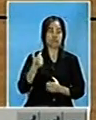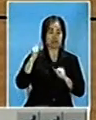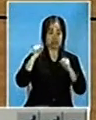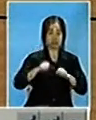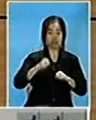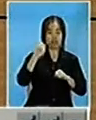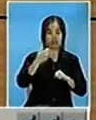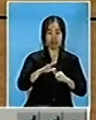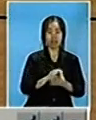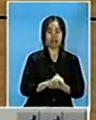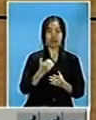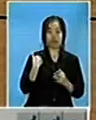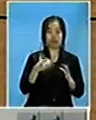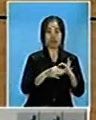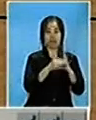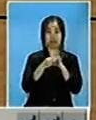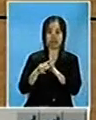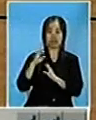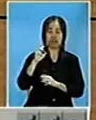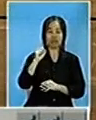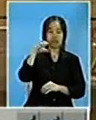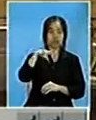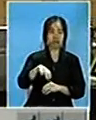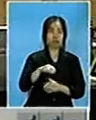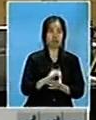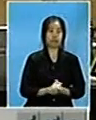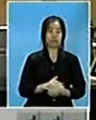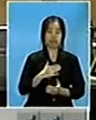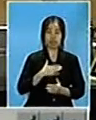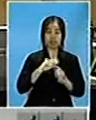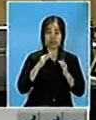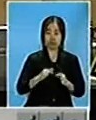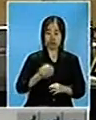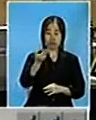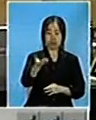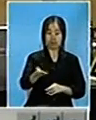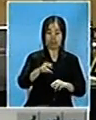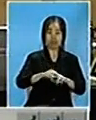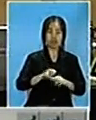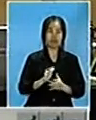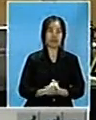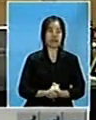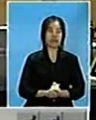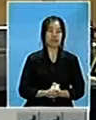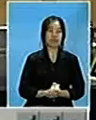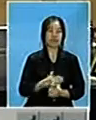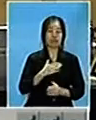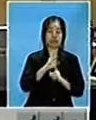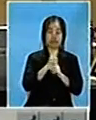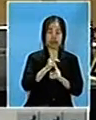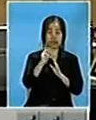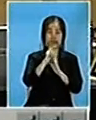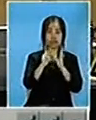ครับมีผลผูกพันรัฐสภาครับ ครับเดี๋ยวผมจะได้วิจัยนะเชิญนั่งคืออย่างนี้ครับตามกฎหมายรัฐธรร